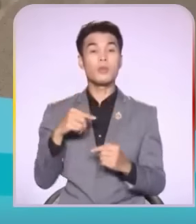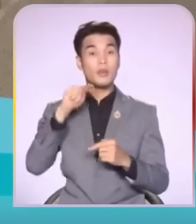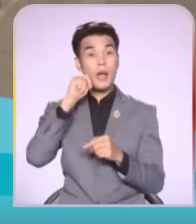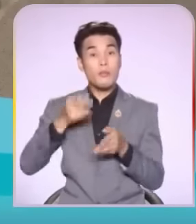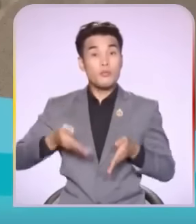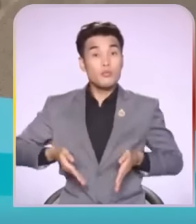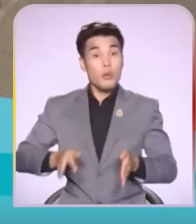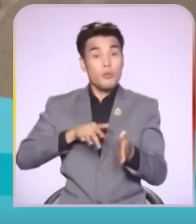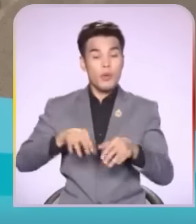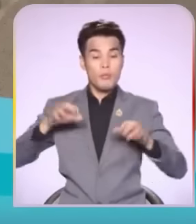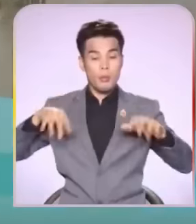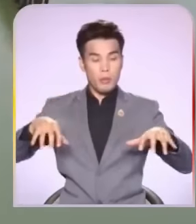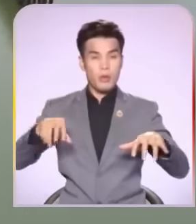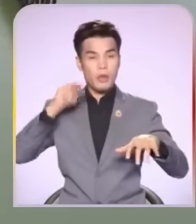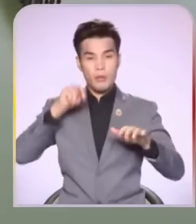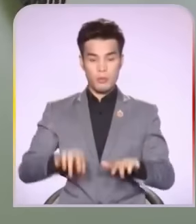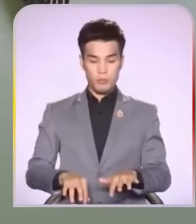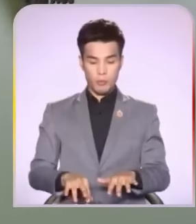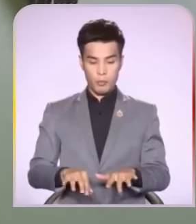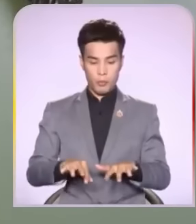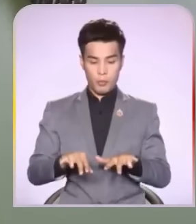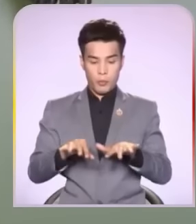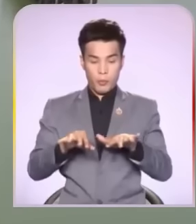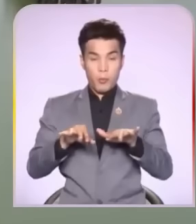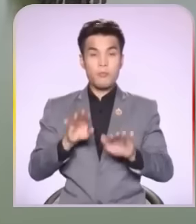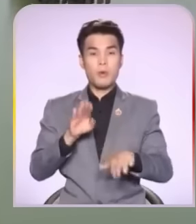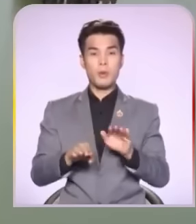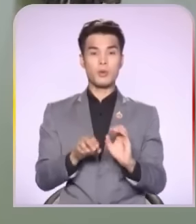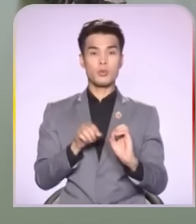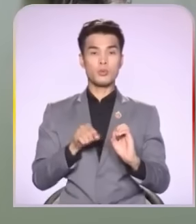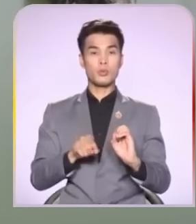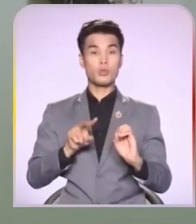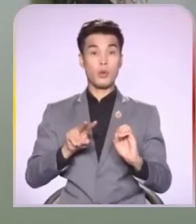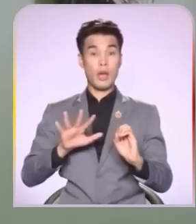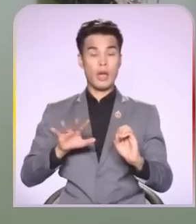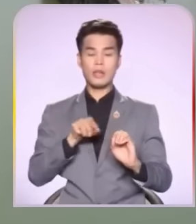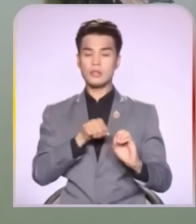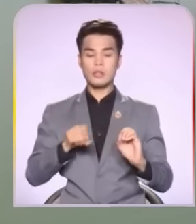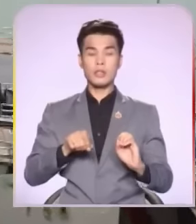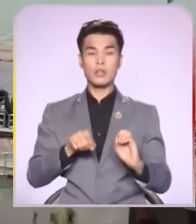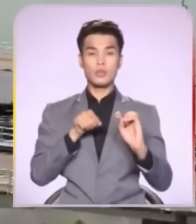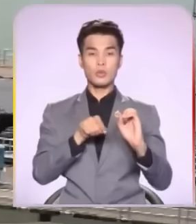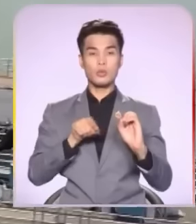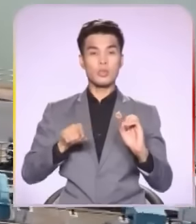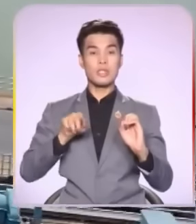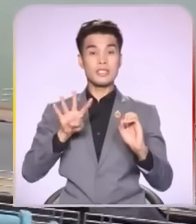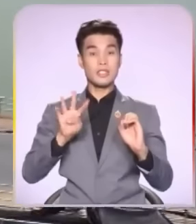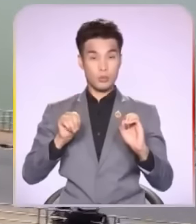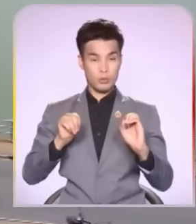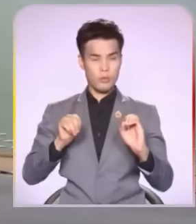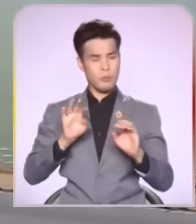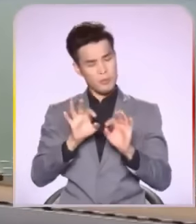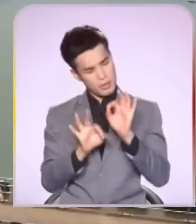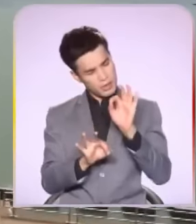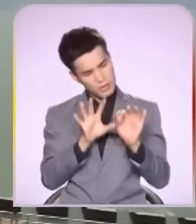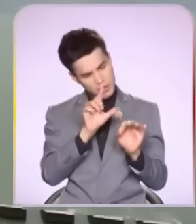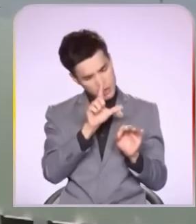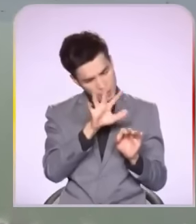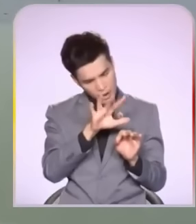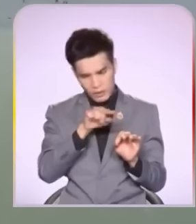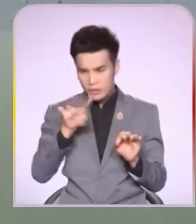น้ำระดับน้ำเขาคาดว่าจะเพิ่มสูงขึ้นเนี่ยประมาณซัก 0.25 -0.40เมต 25ซมถึง 40ซมนี่